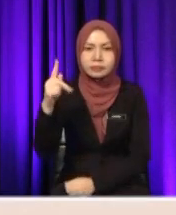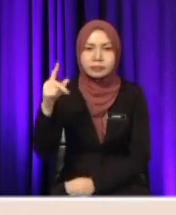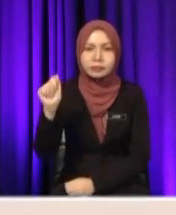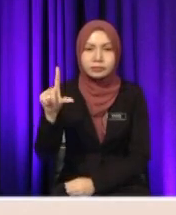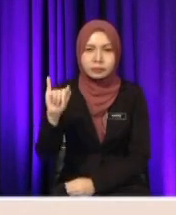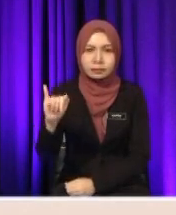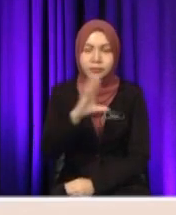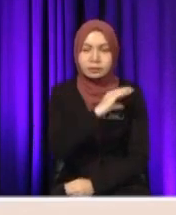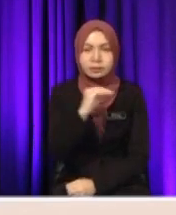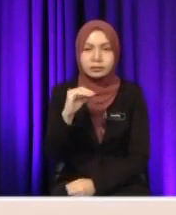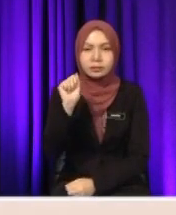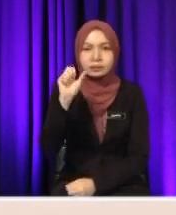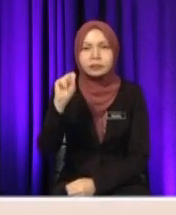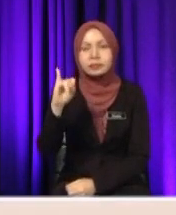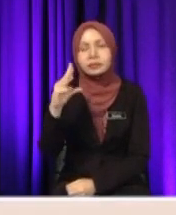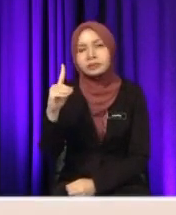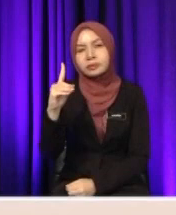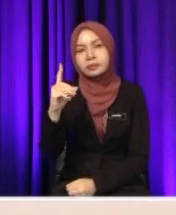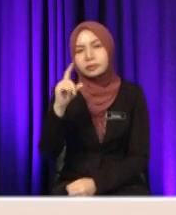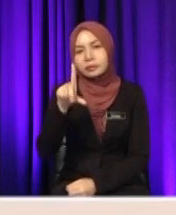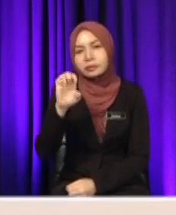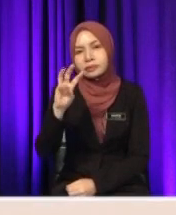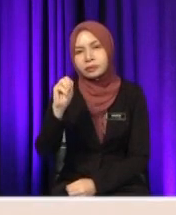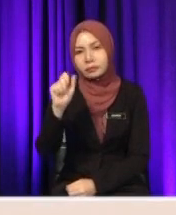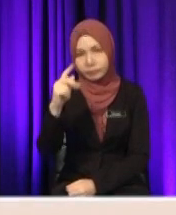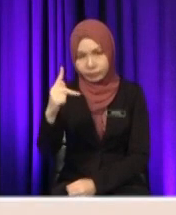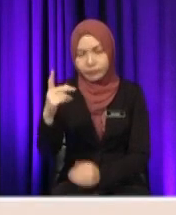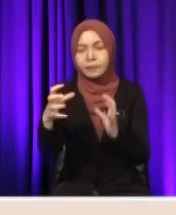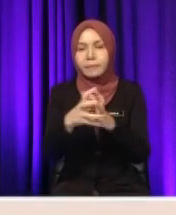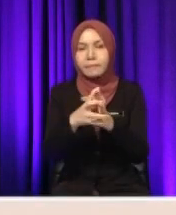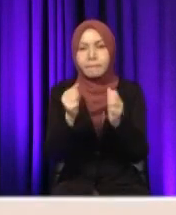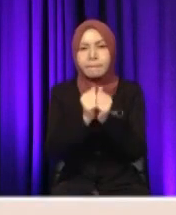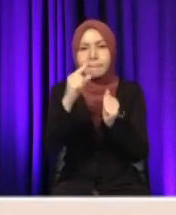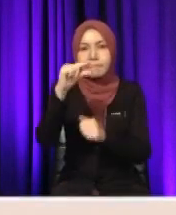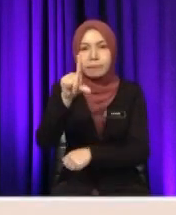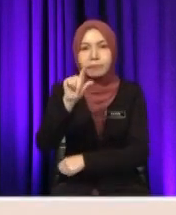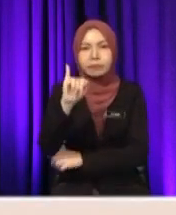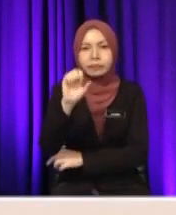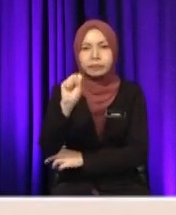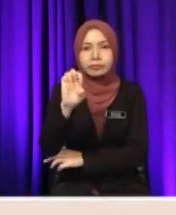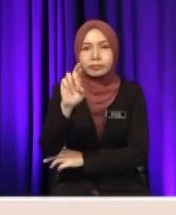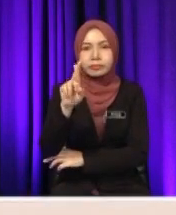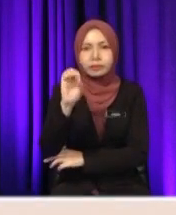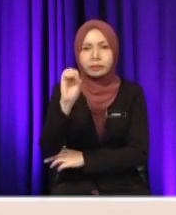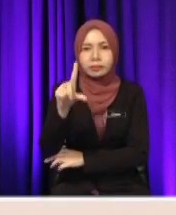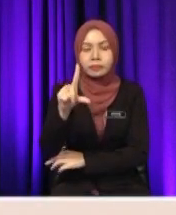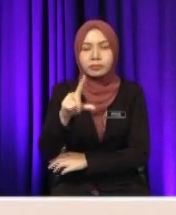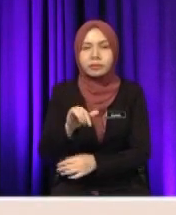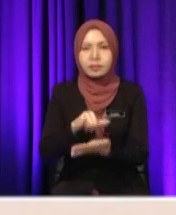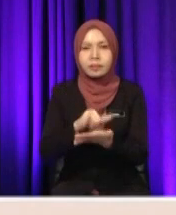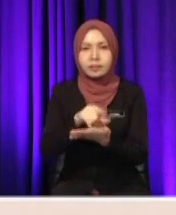dengan glycerol. Alright, yang garam asid lemak tadi ataupun glycerin tadi itu adalah